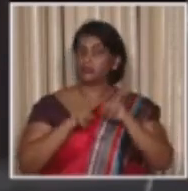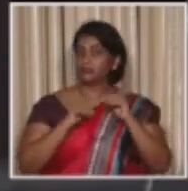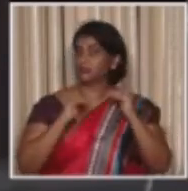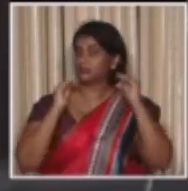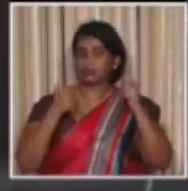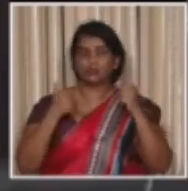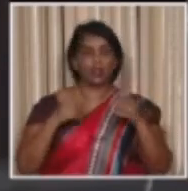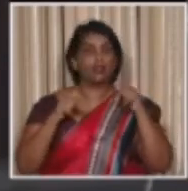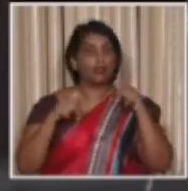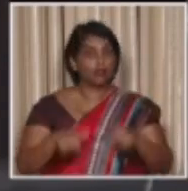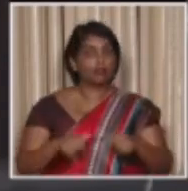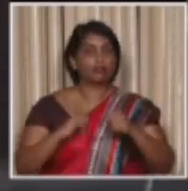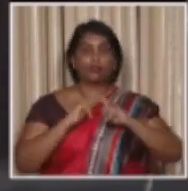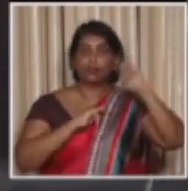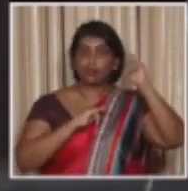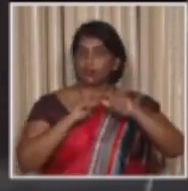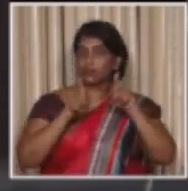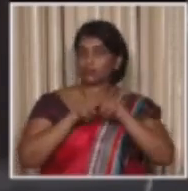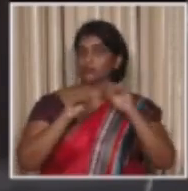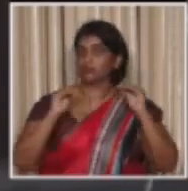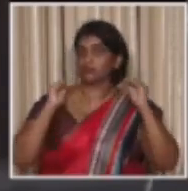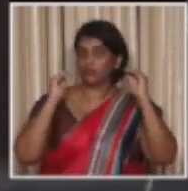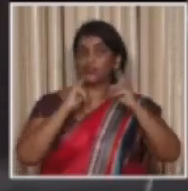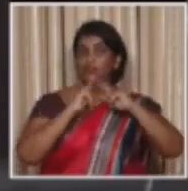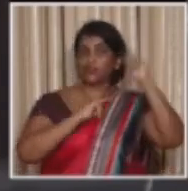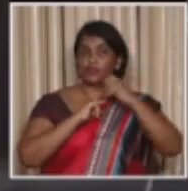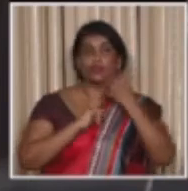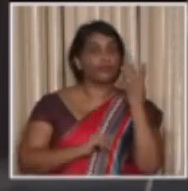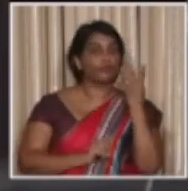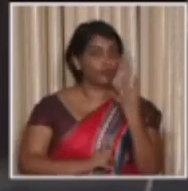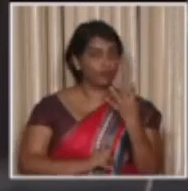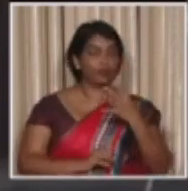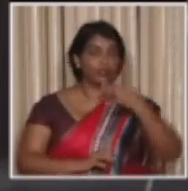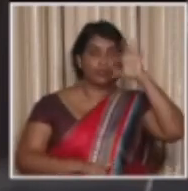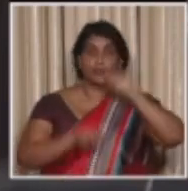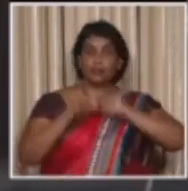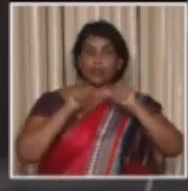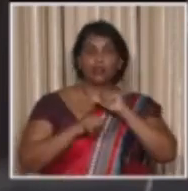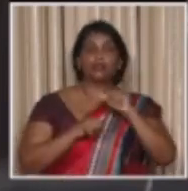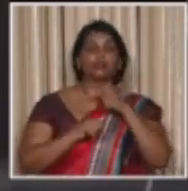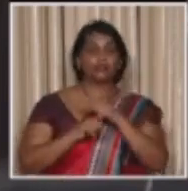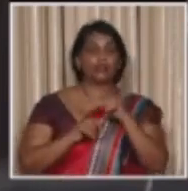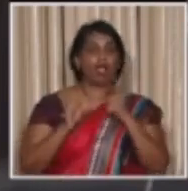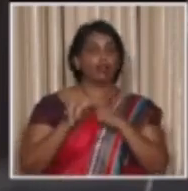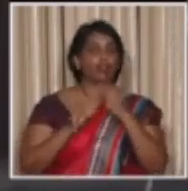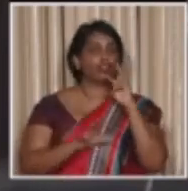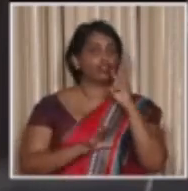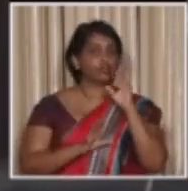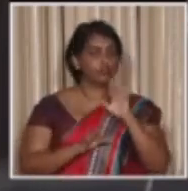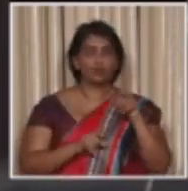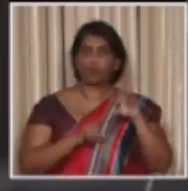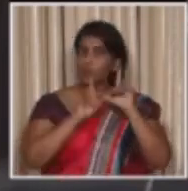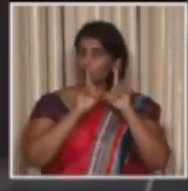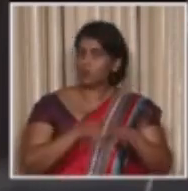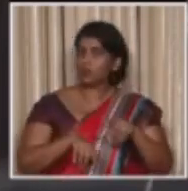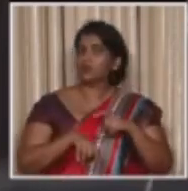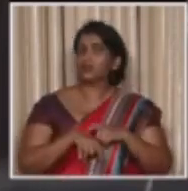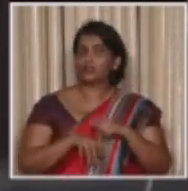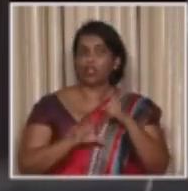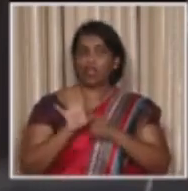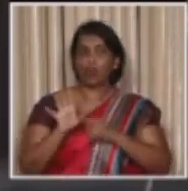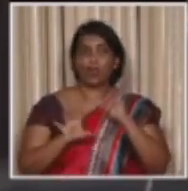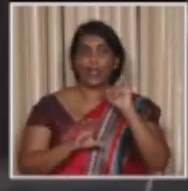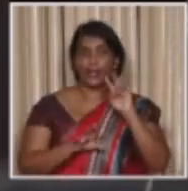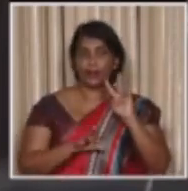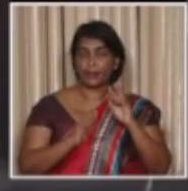තිබෙන්නේ. නමුත් අද විශ්වවිද්‍යාල මට්ටමේ විශ්වවිද්‍යාල හතරක් තියෙනවා. ඒතකොට උසුයන් අක්‍ර 300 වැඩි තියෙනවා. මෙවැනි මොහොතක අවුරුදු